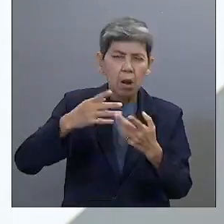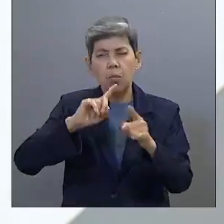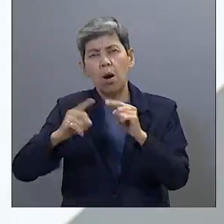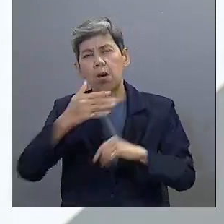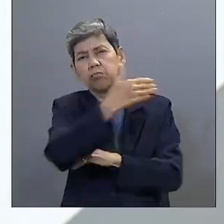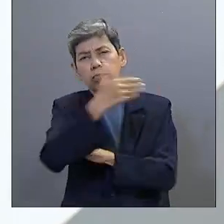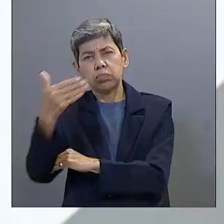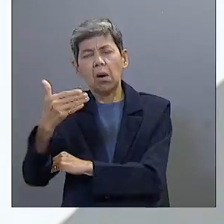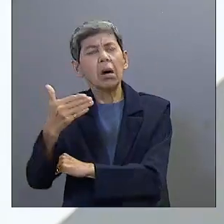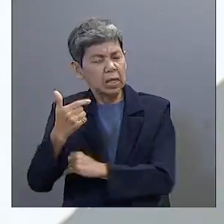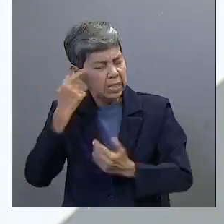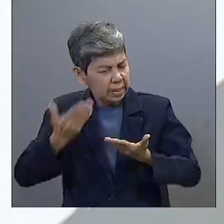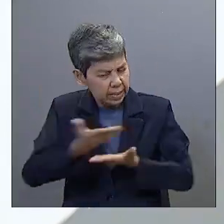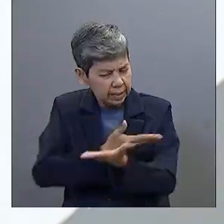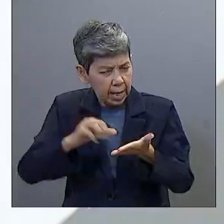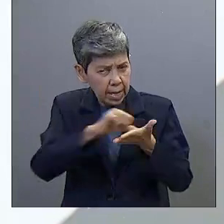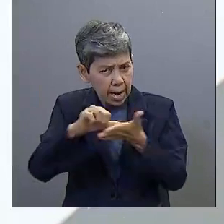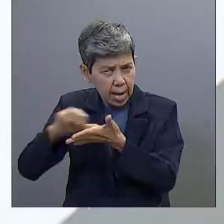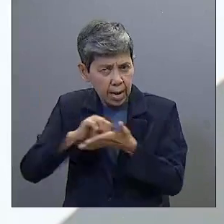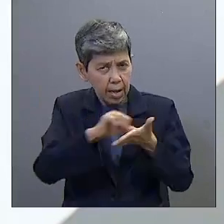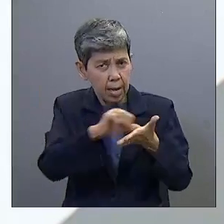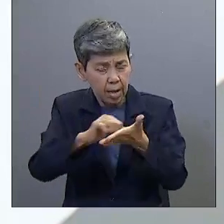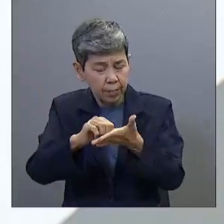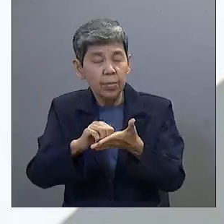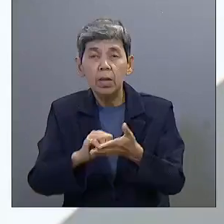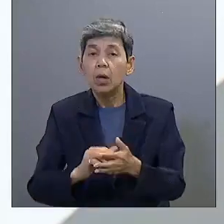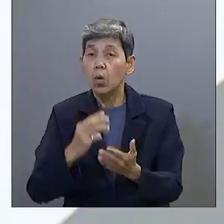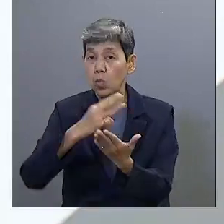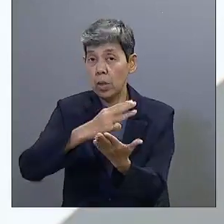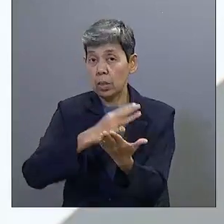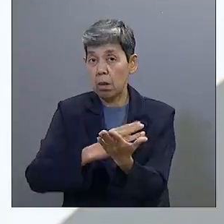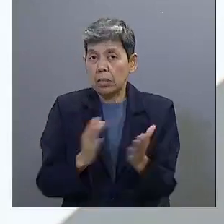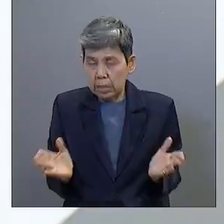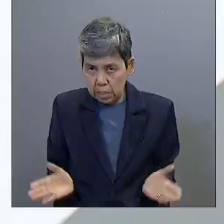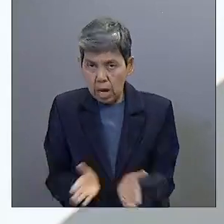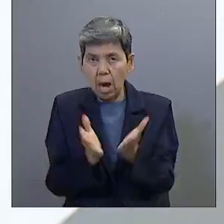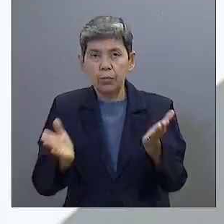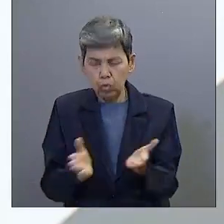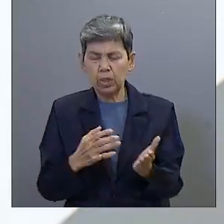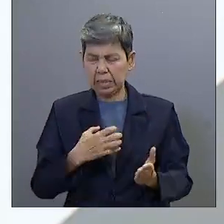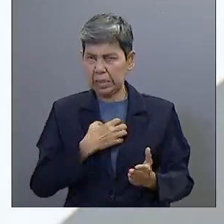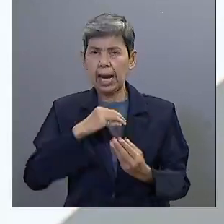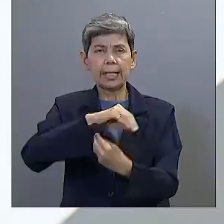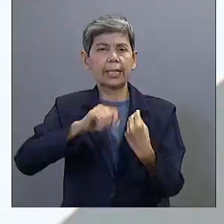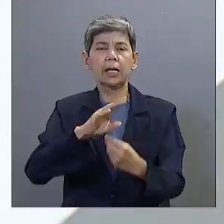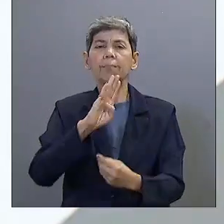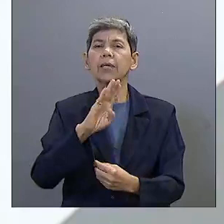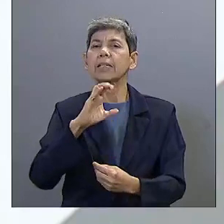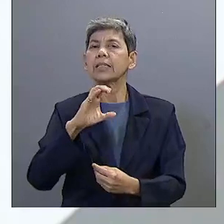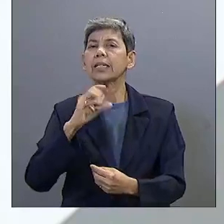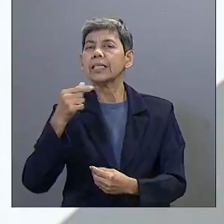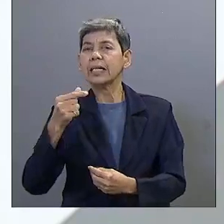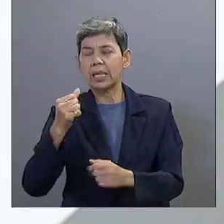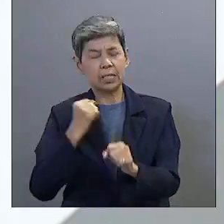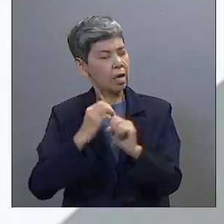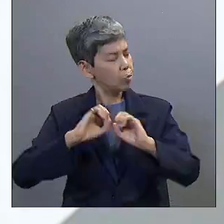ประเทศจะต้องมาหาทางออกแก้ปัญหาร่วมกันค่ะส่วนนักวิชาการสนับสนุนให้ผลักดันเศรษฐกิจ BCG ให้เป็น